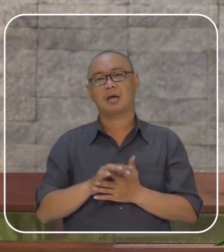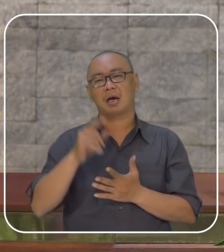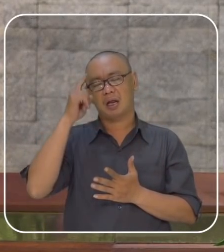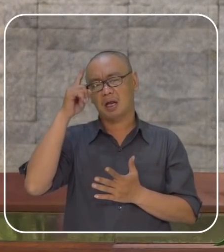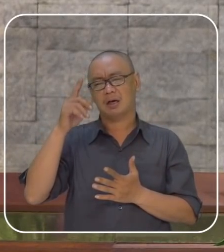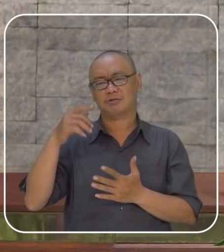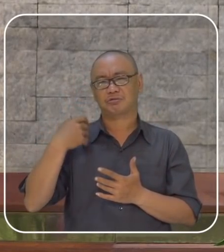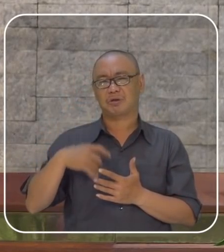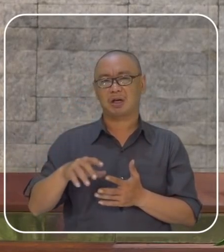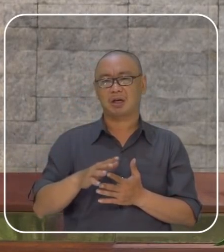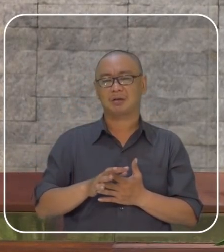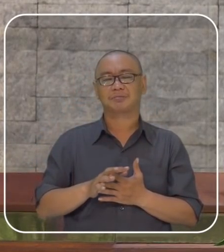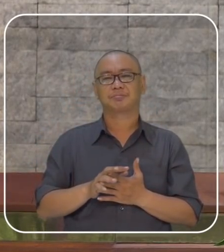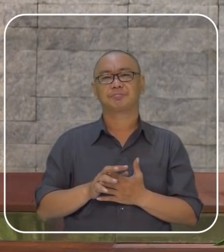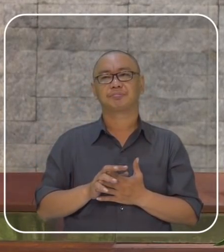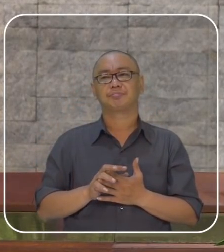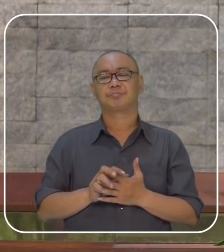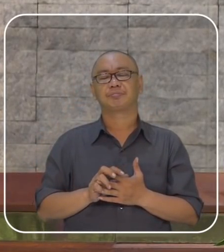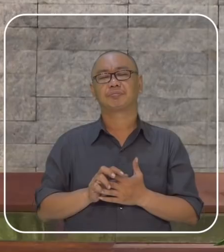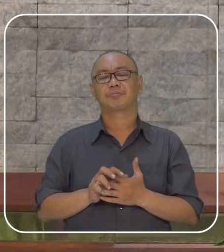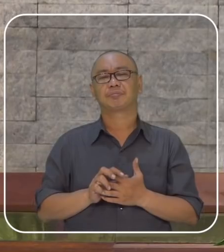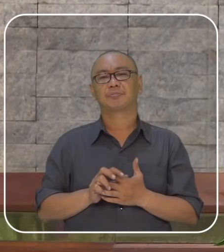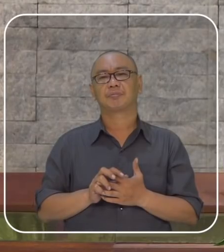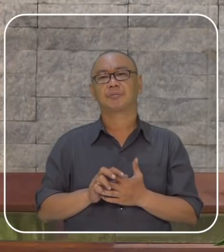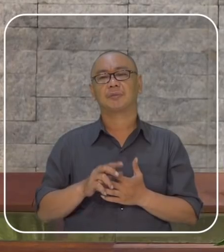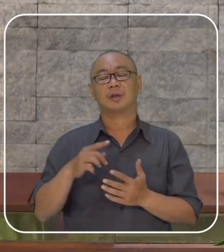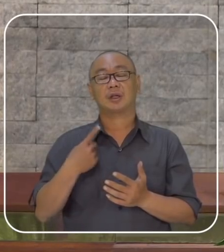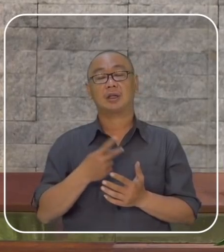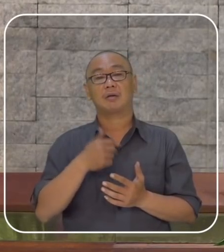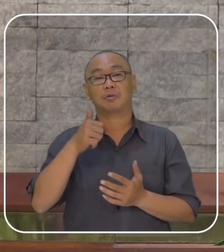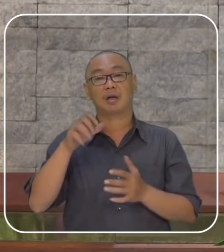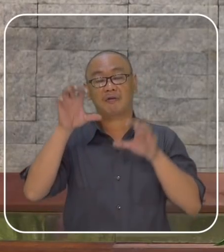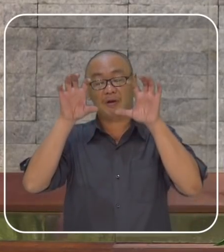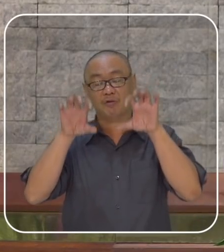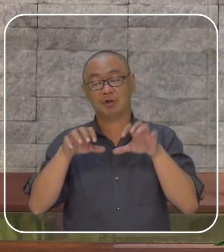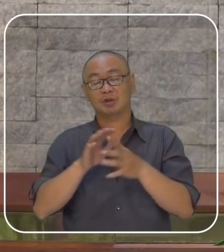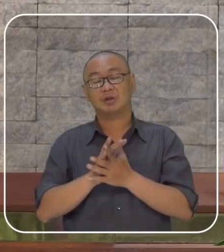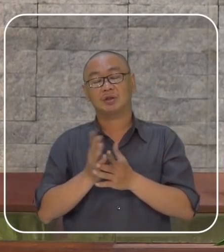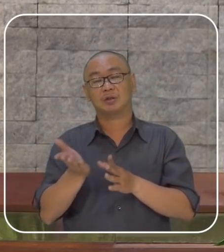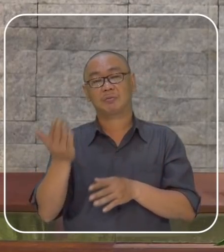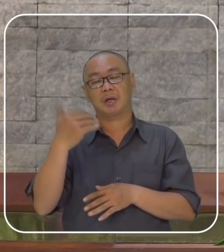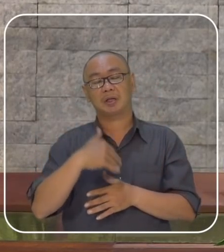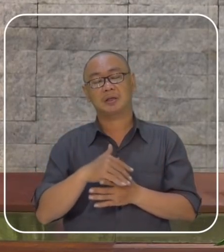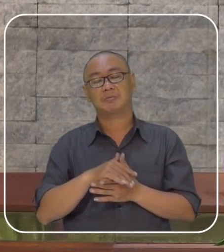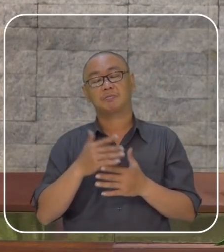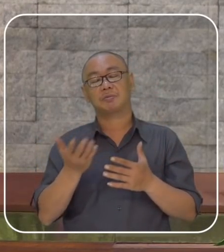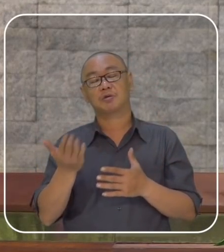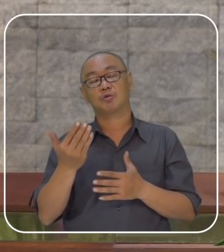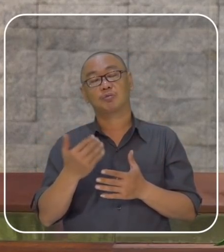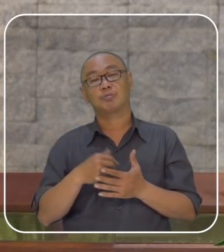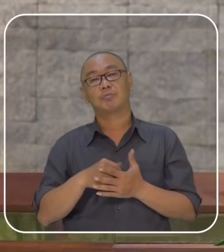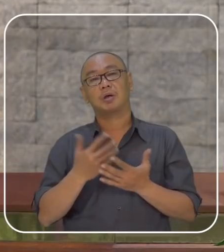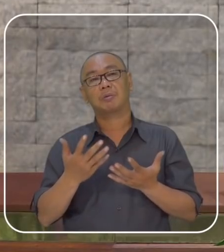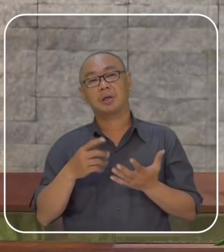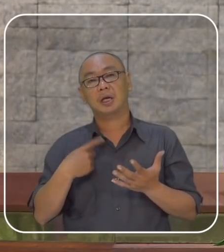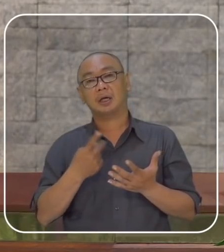hal itu. Nah, oleh sebab itu marilah kita mengevaluasi kembali akan hidup keimanan, kepercayaan kita kepada Tuhan.